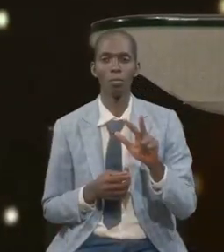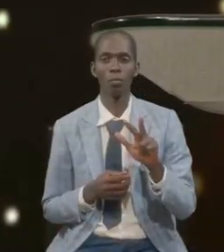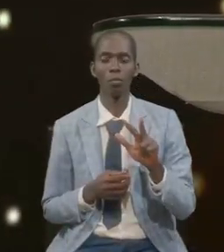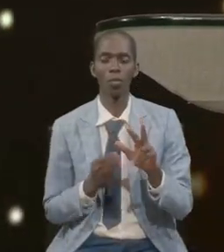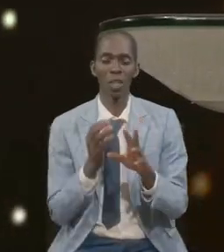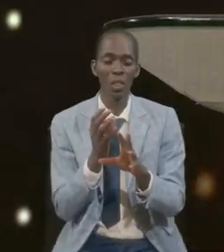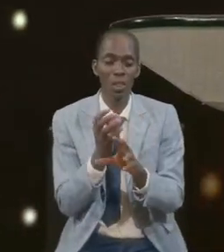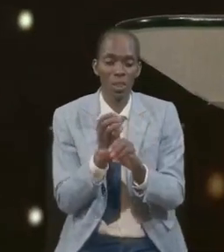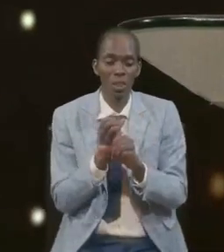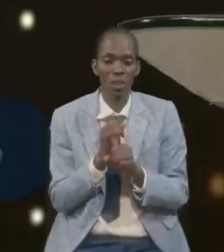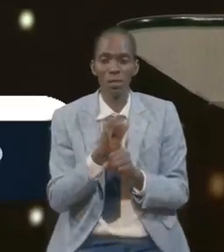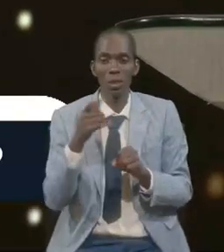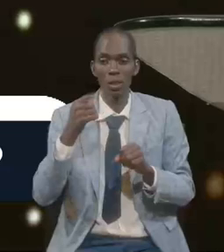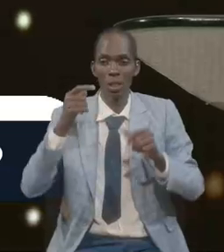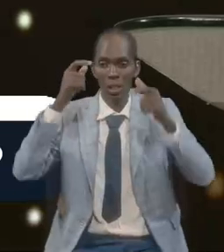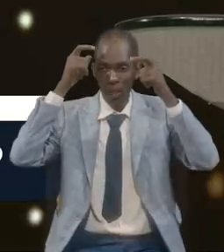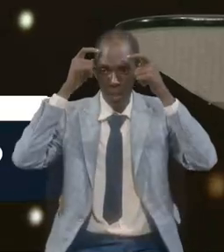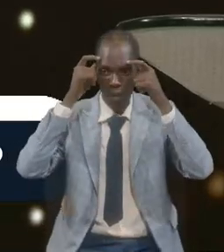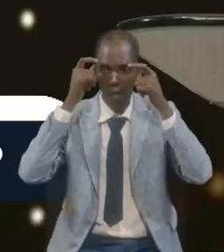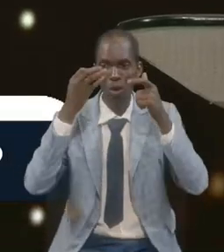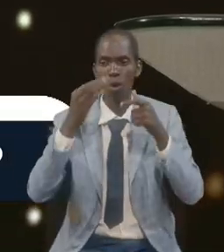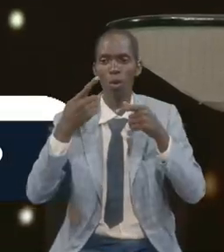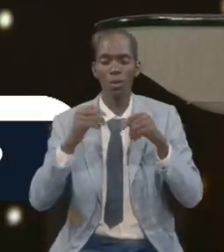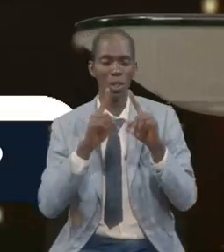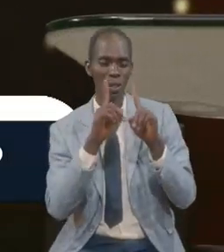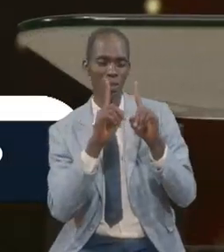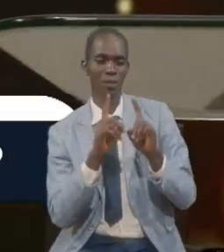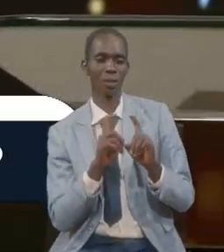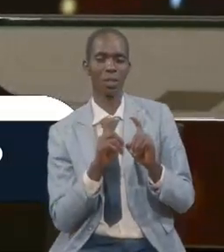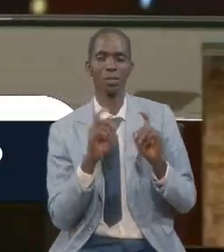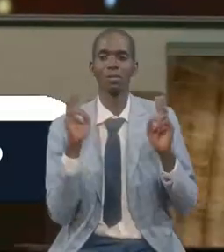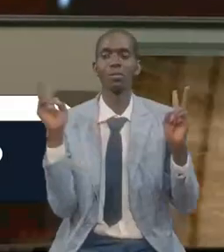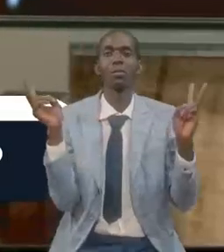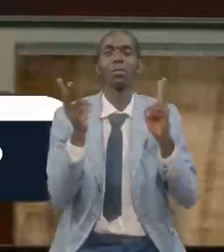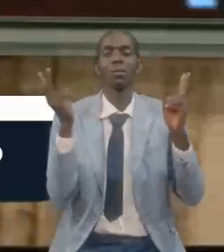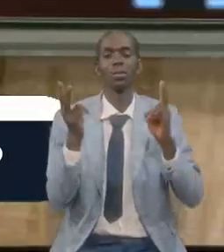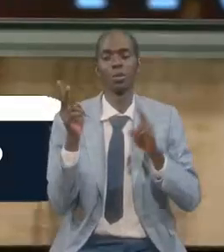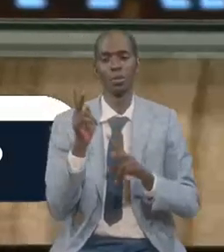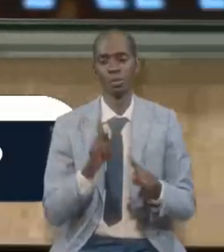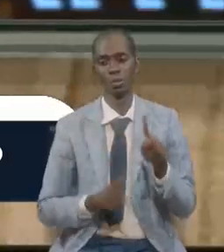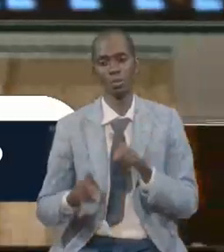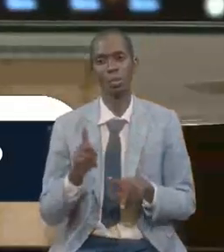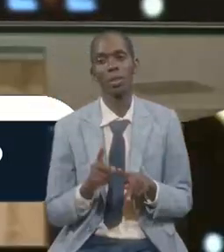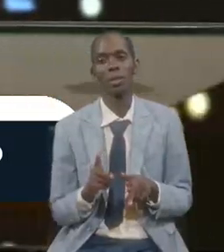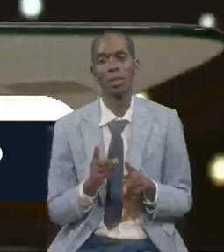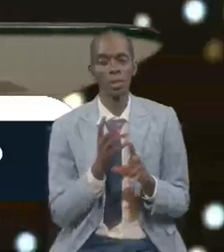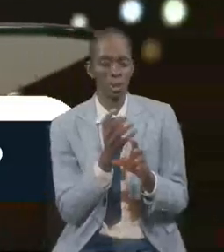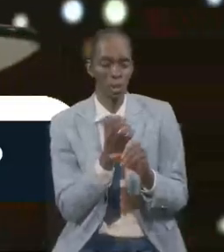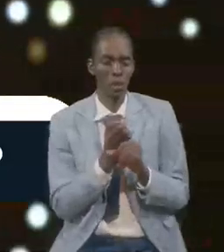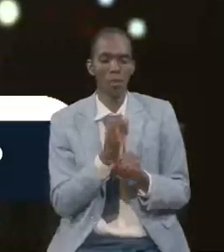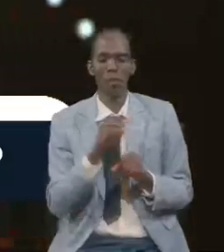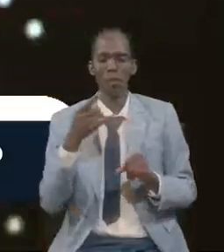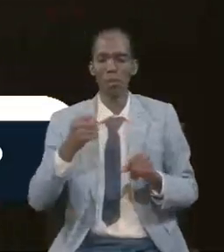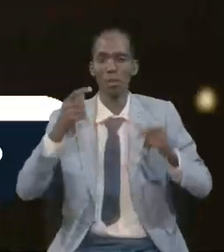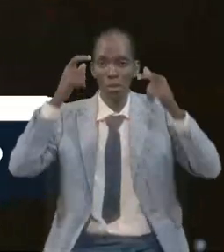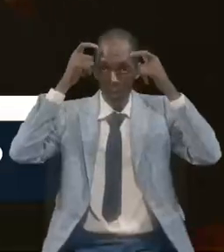c'est recevoir la couronne de l'épouse éprouvée et triomphante. Recevoir la